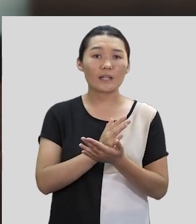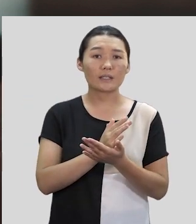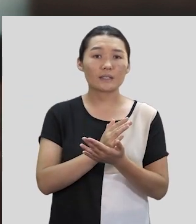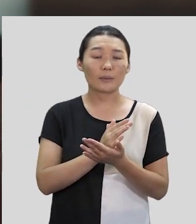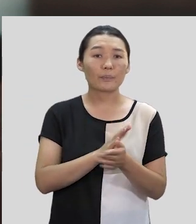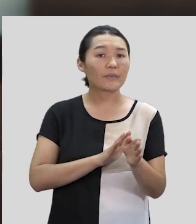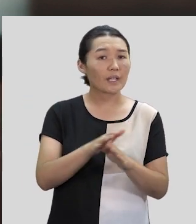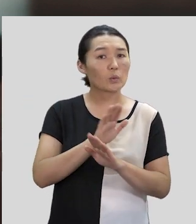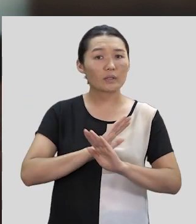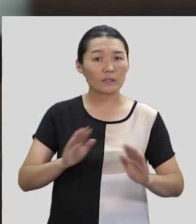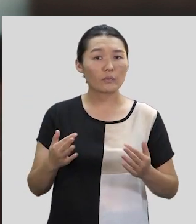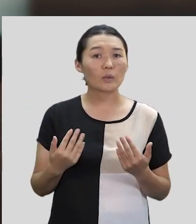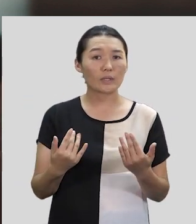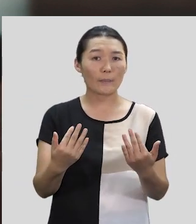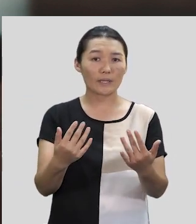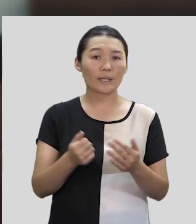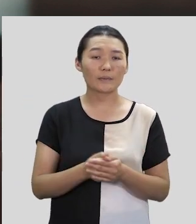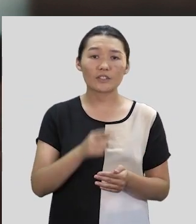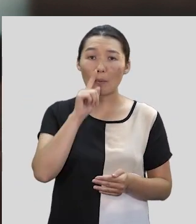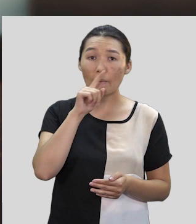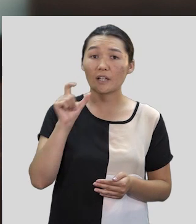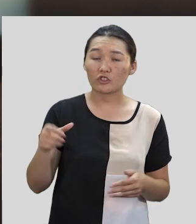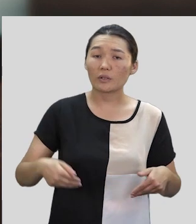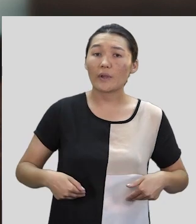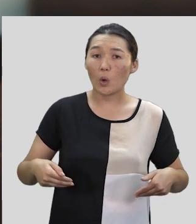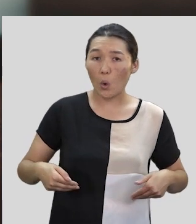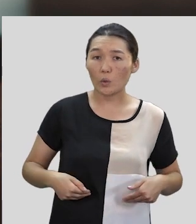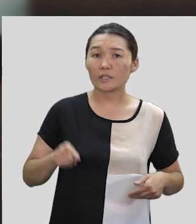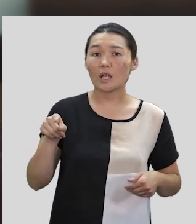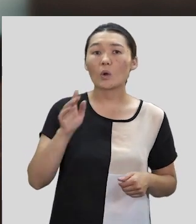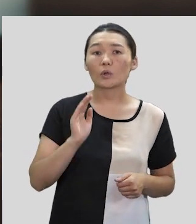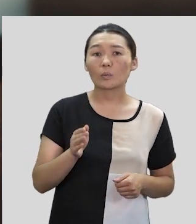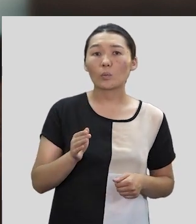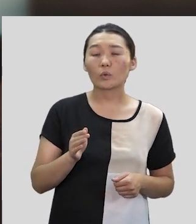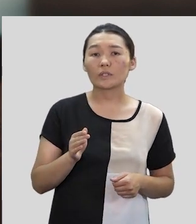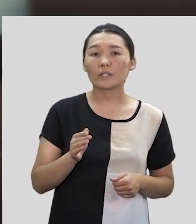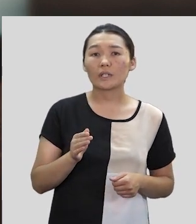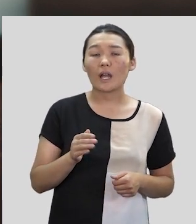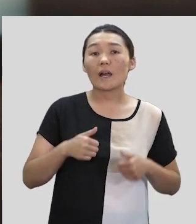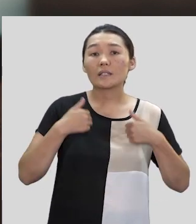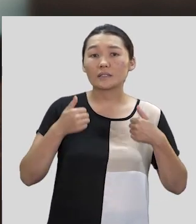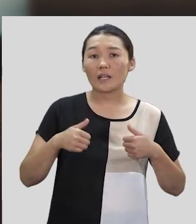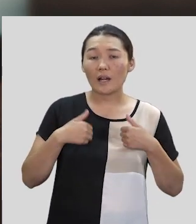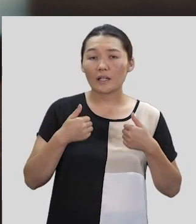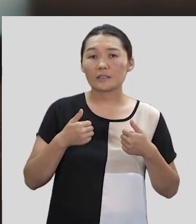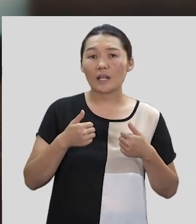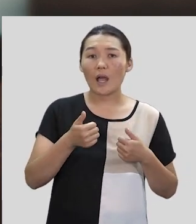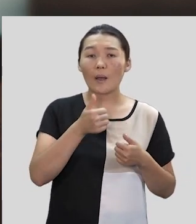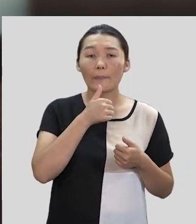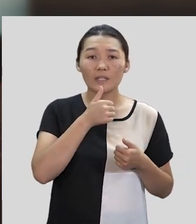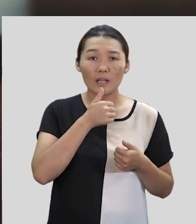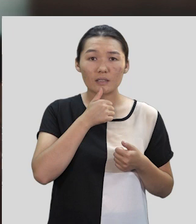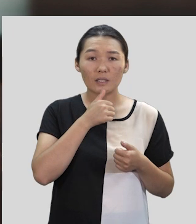неудовлетворенные потребности пока человек голоден он будет предпринимать попытки удовлетворить данную